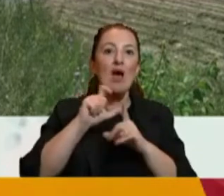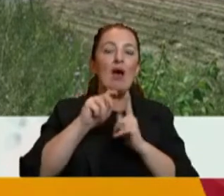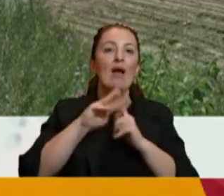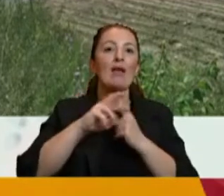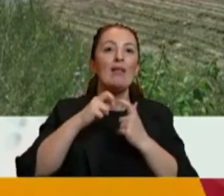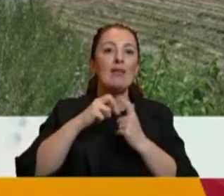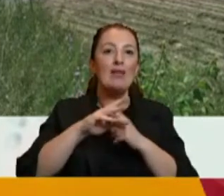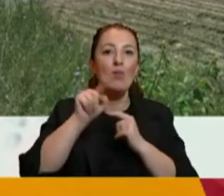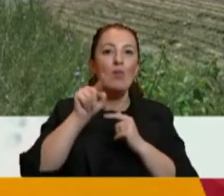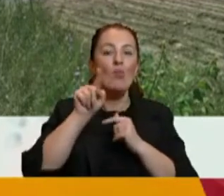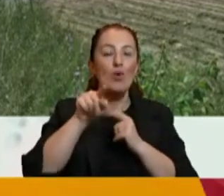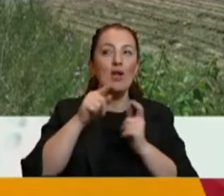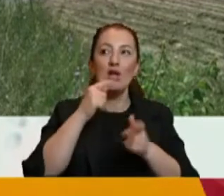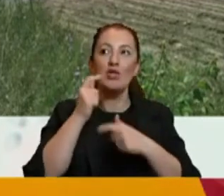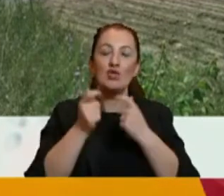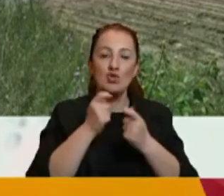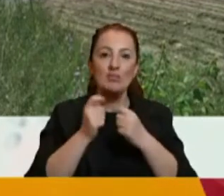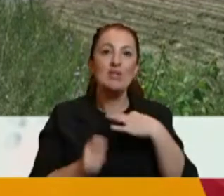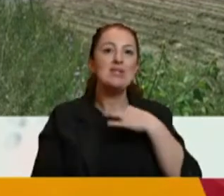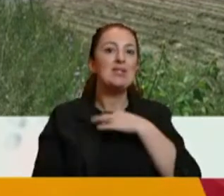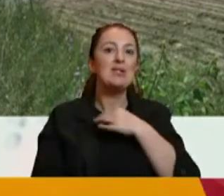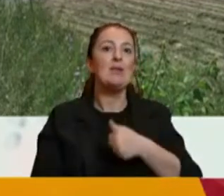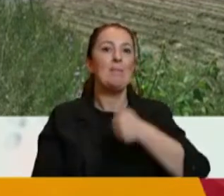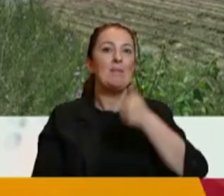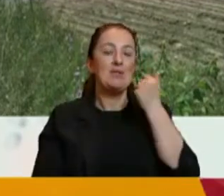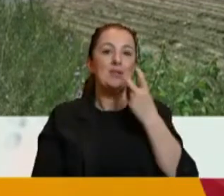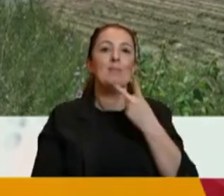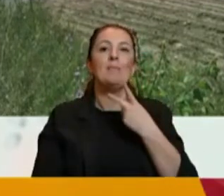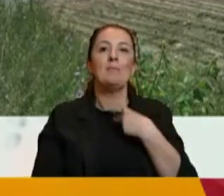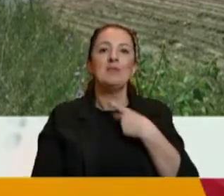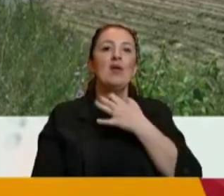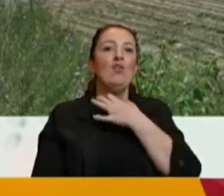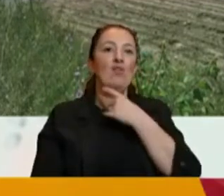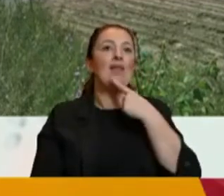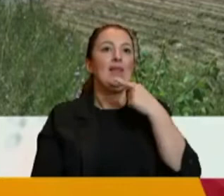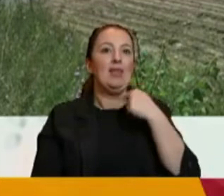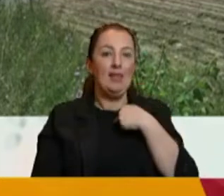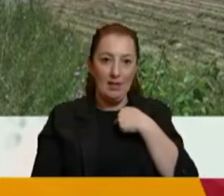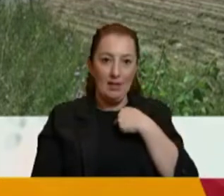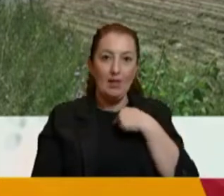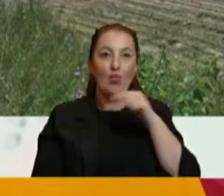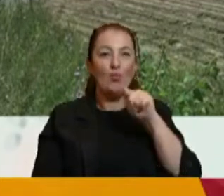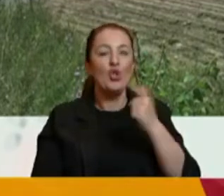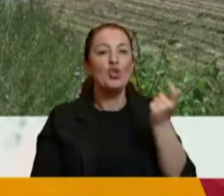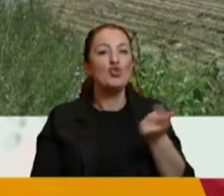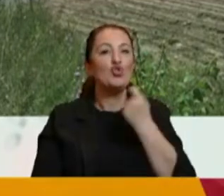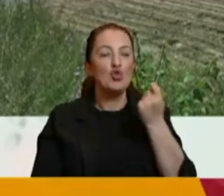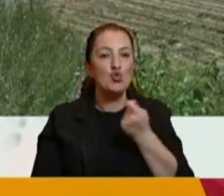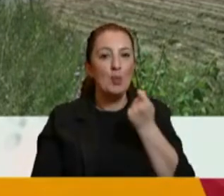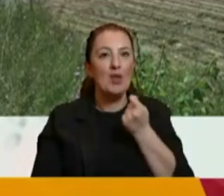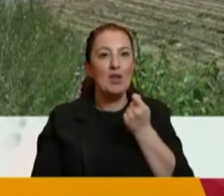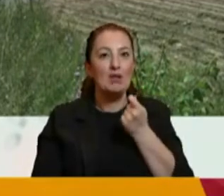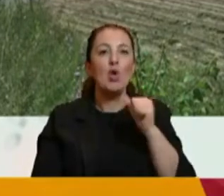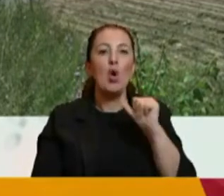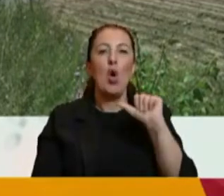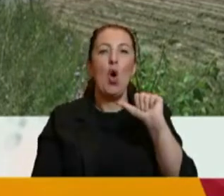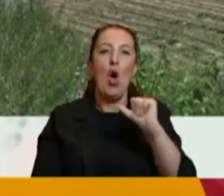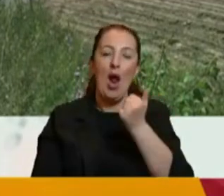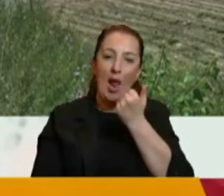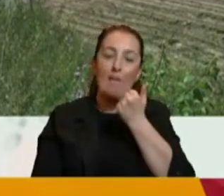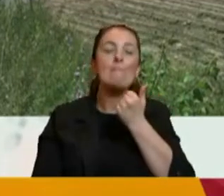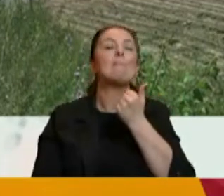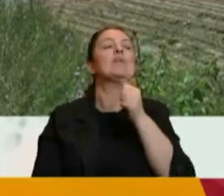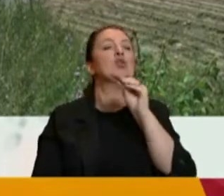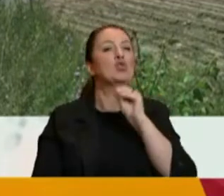buradaki çalışmalarda Sayın Başkan bizden rica etmişti burada çalışmalarımızı önemli bir miktar da